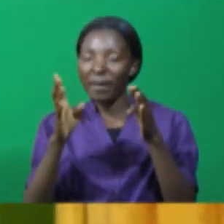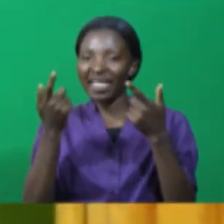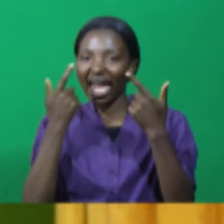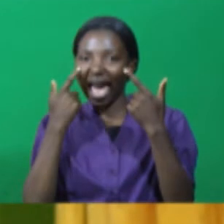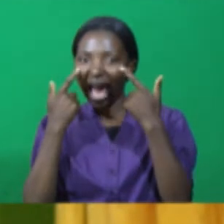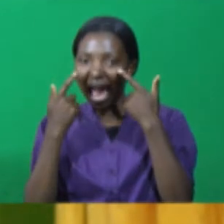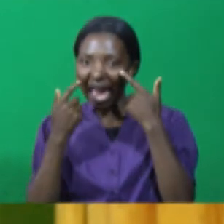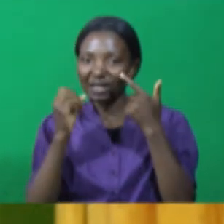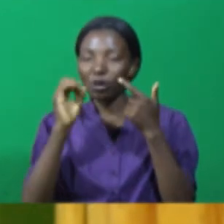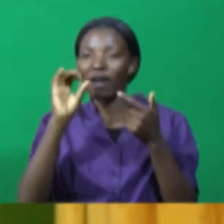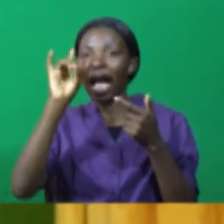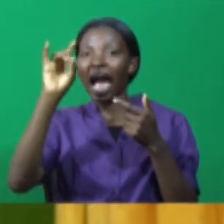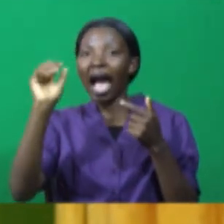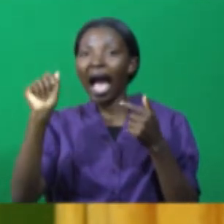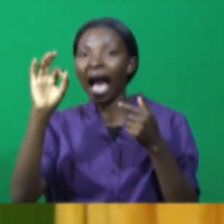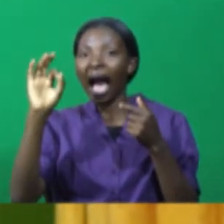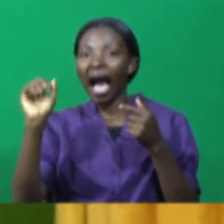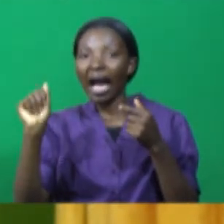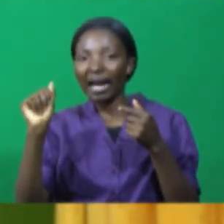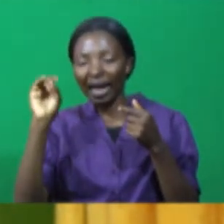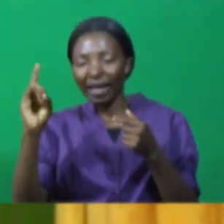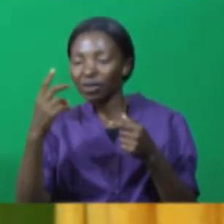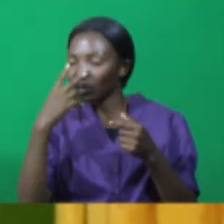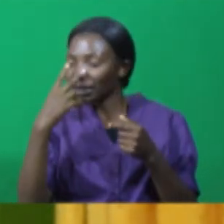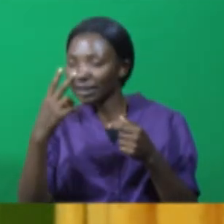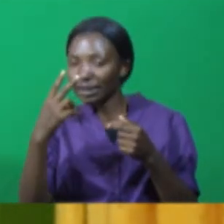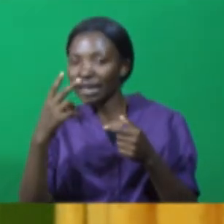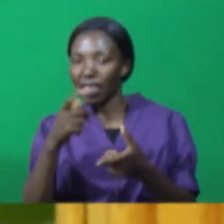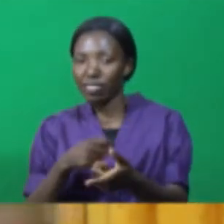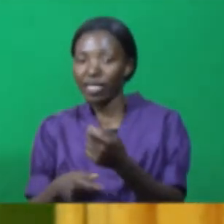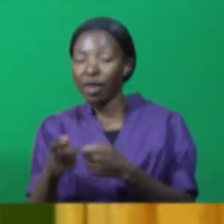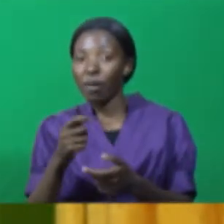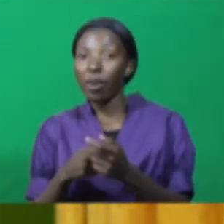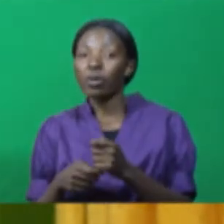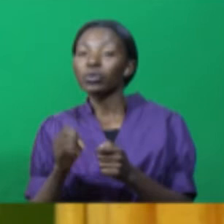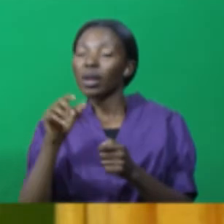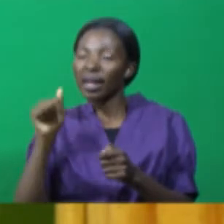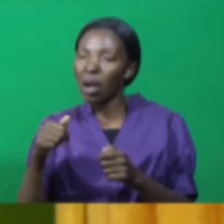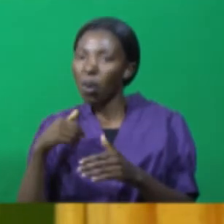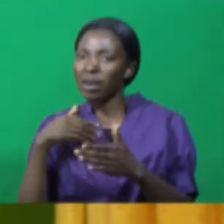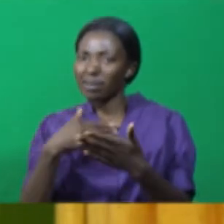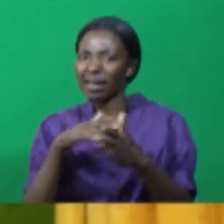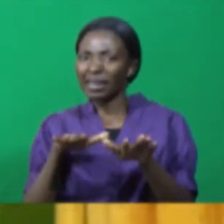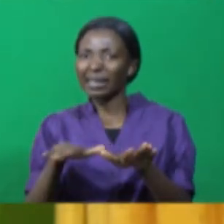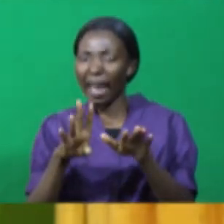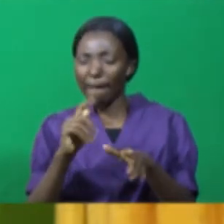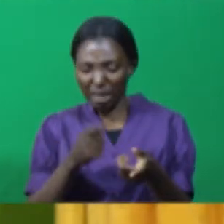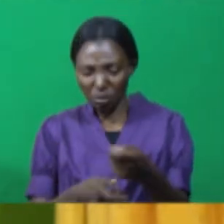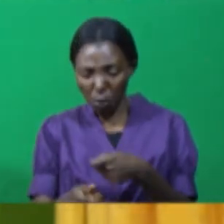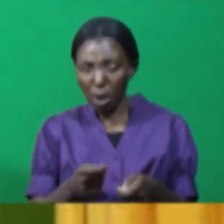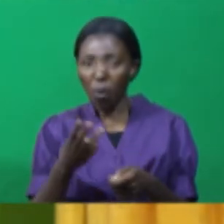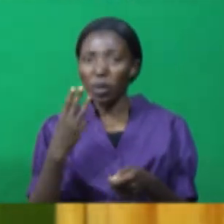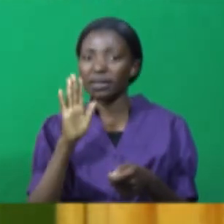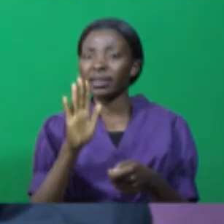ahanga. Kutaone tzime. Tzime raive po kutara. Vaida utofane nyota tzime riripo. Asasingari